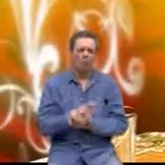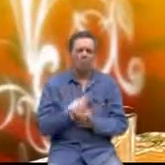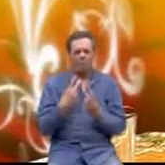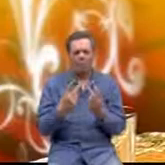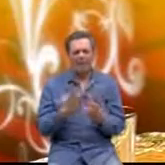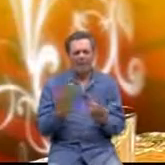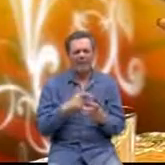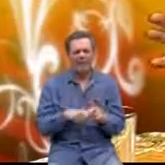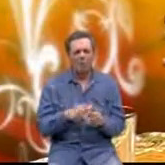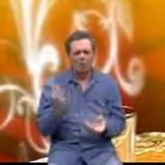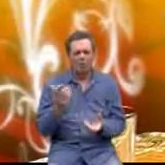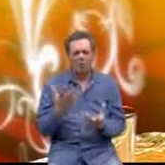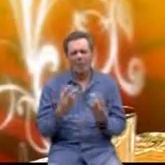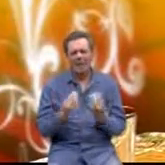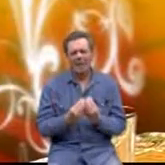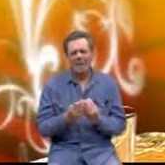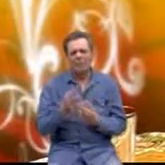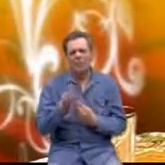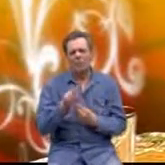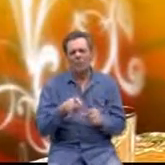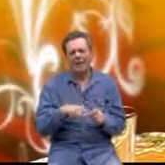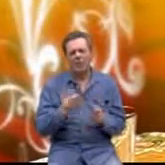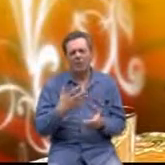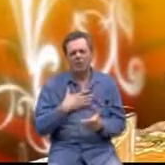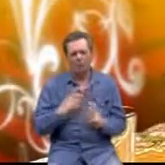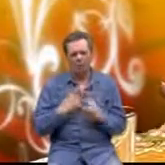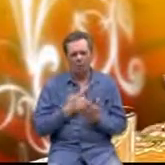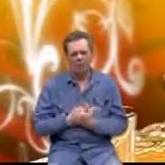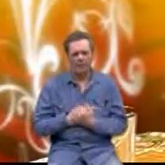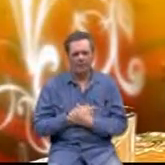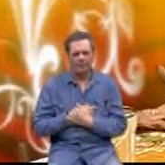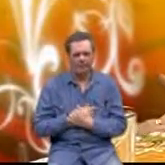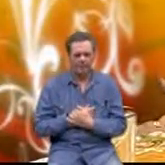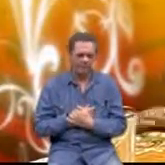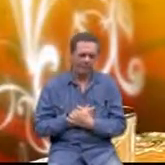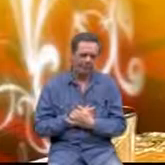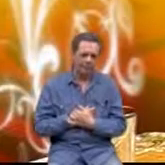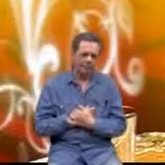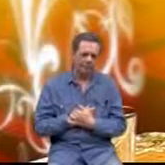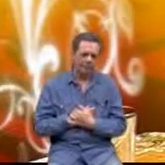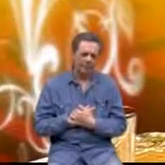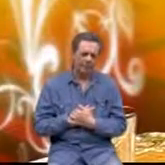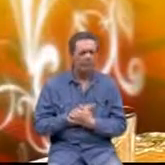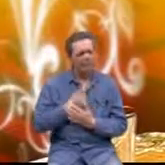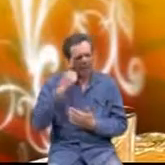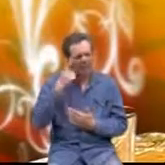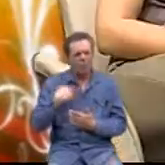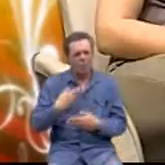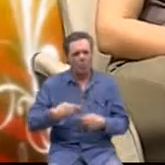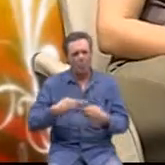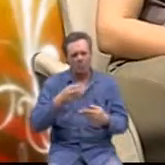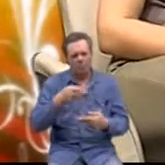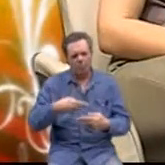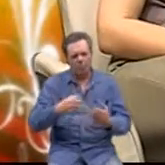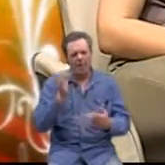smo isključeni iz zajednice, mi smo u stvari isključeni iz svog života. Jel vi ne mislite tako? Ja mislim tako. Nadam se da smo uspjeli takvu poruku poslati.